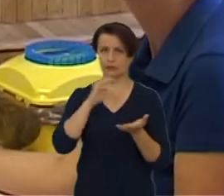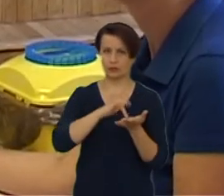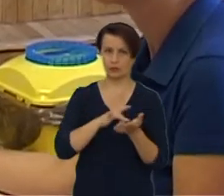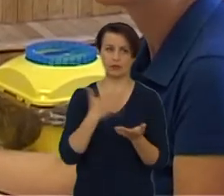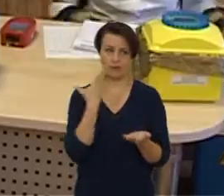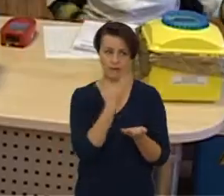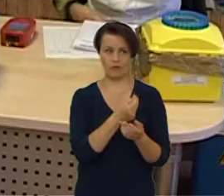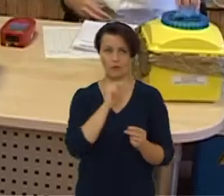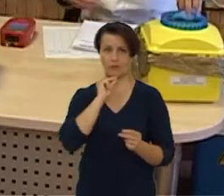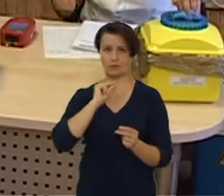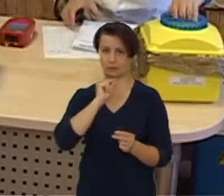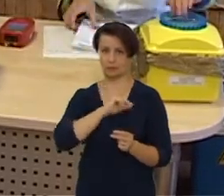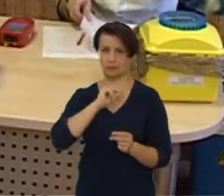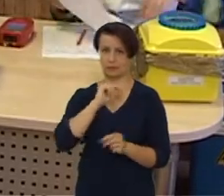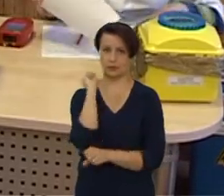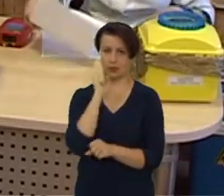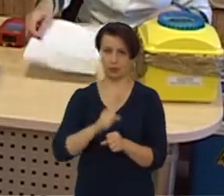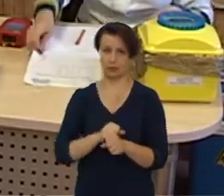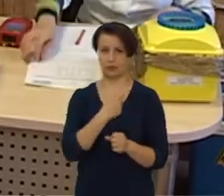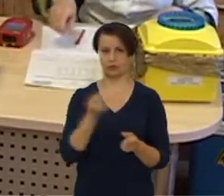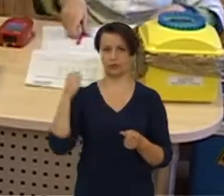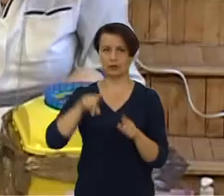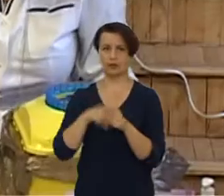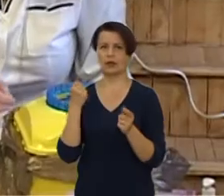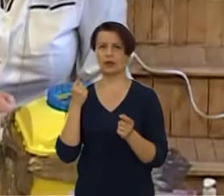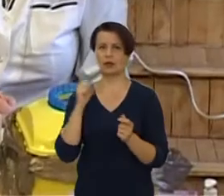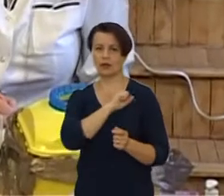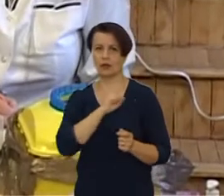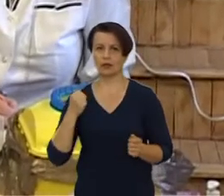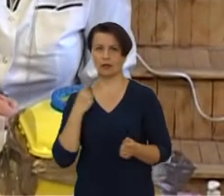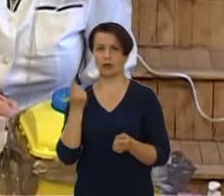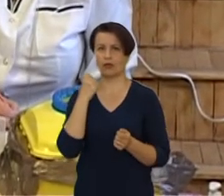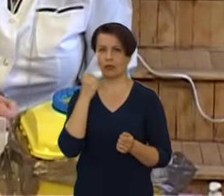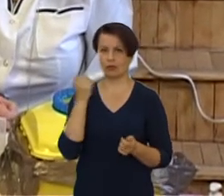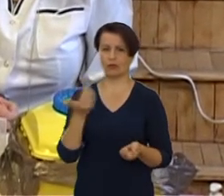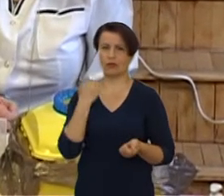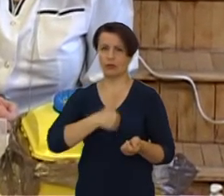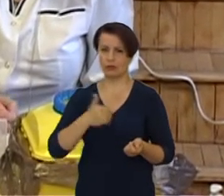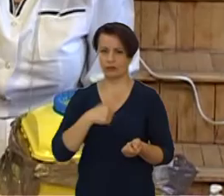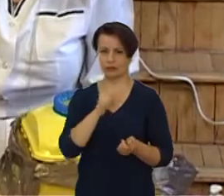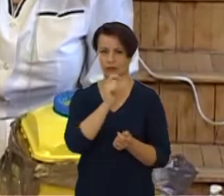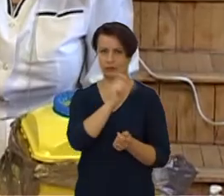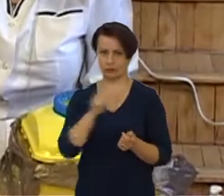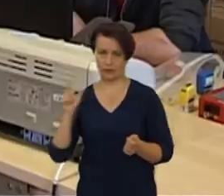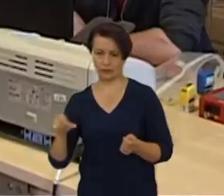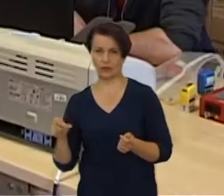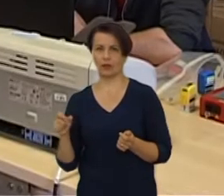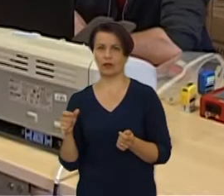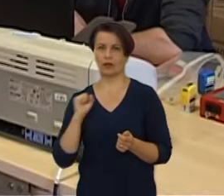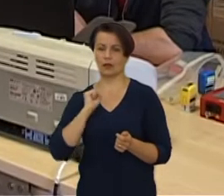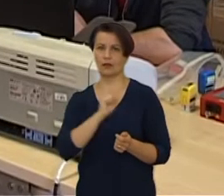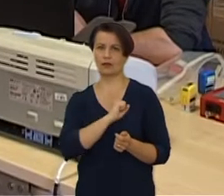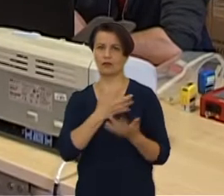darbuotojų dalyvavimu. Tai ir gydytojai, ir odontologai, ir chirurginio profilio atstovai,